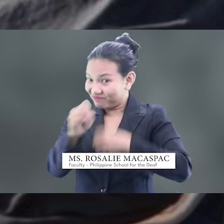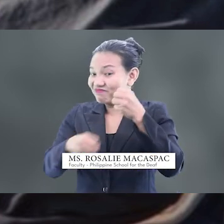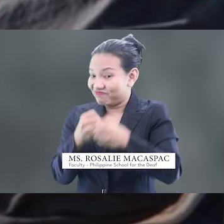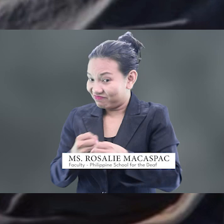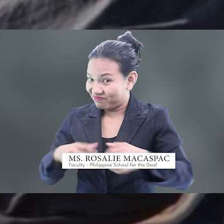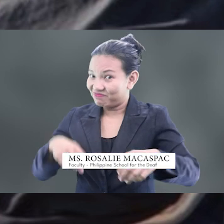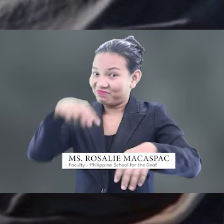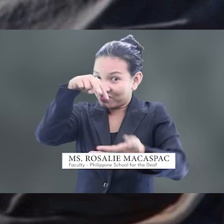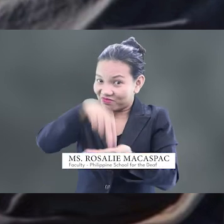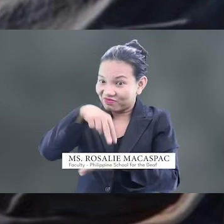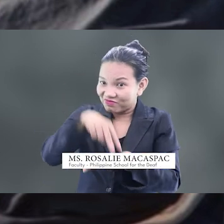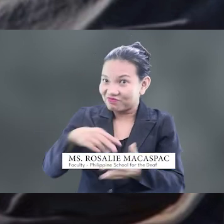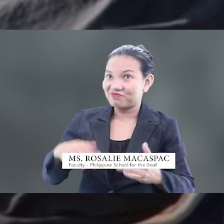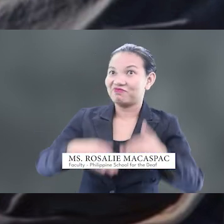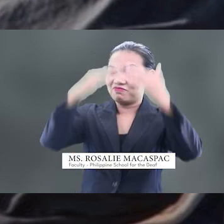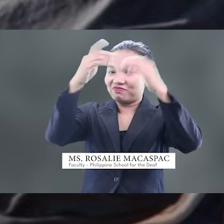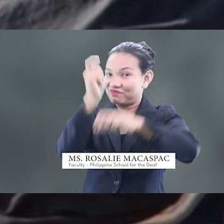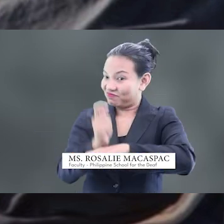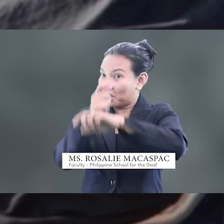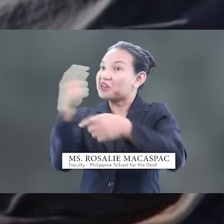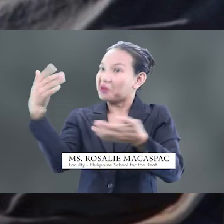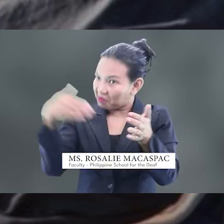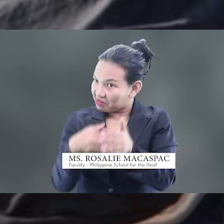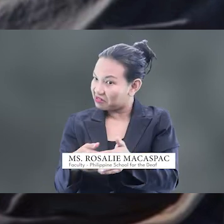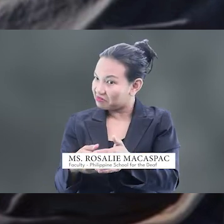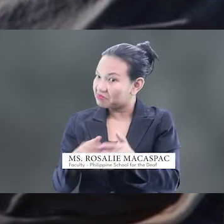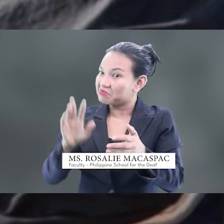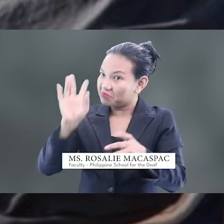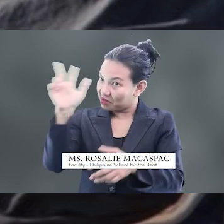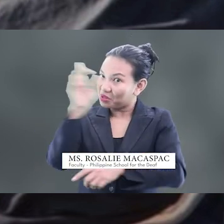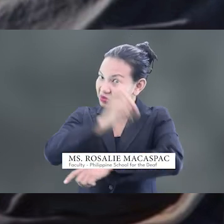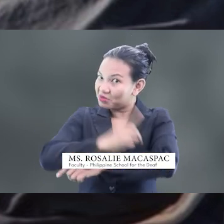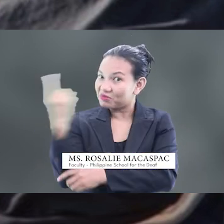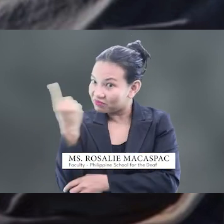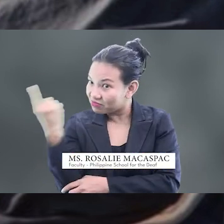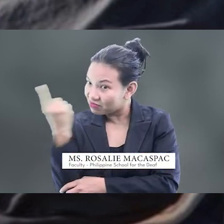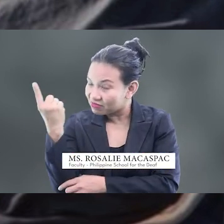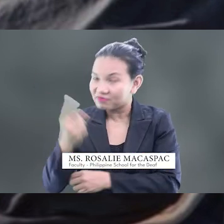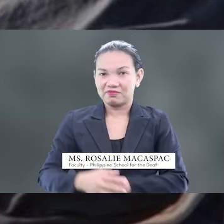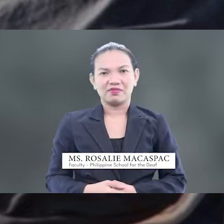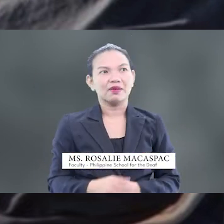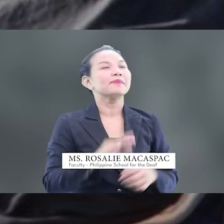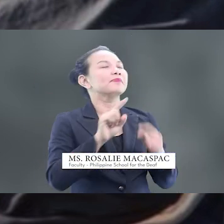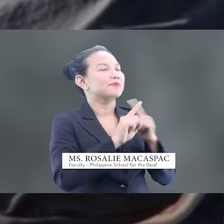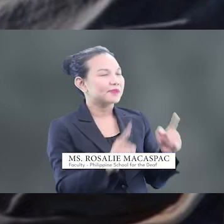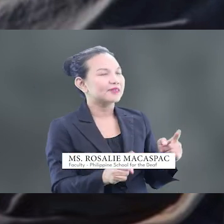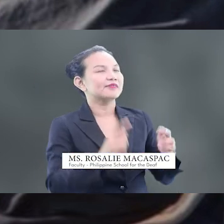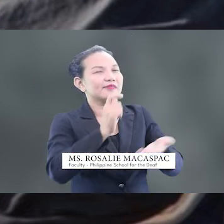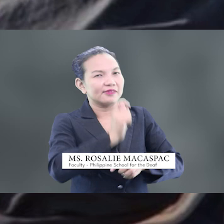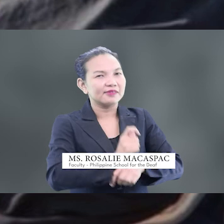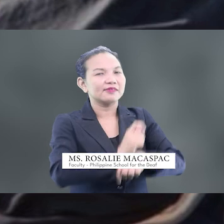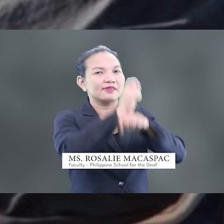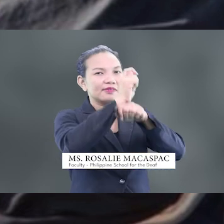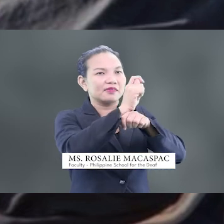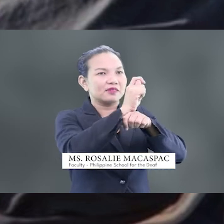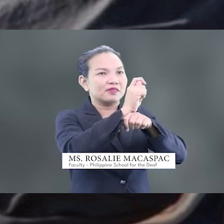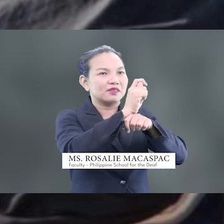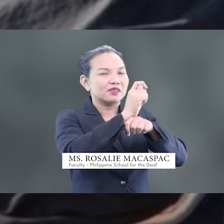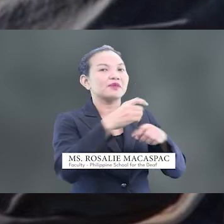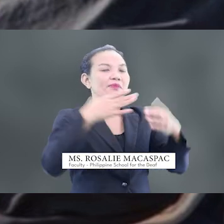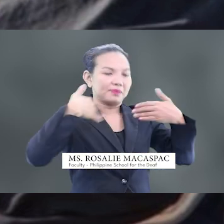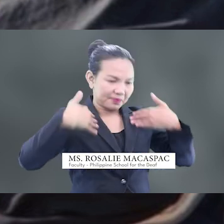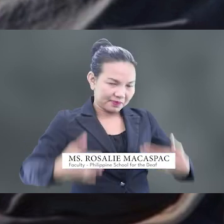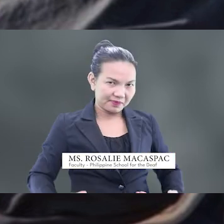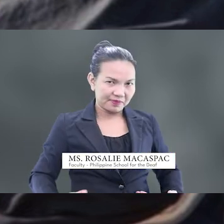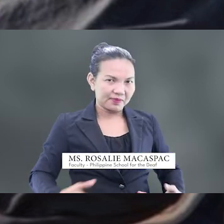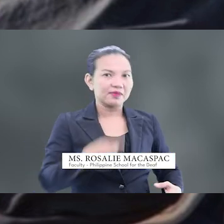46 na taon nang itinayo ang templong ito at ibabangon mo sa loob ng 3 araw? Ngunit ang templo ng kanyang katawan